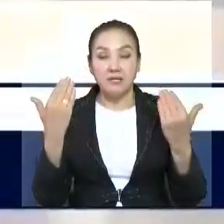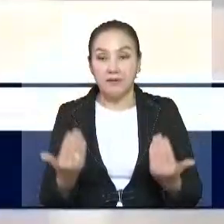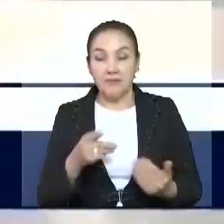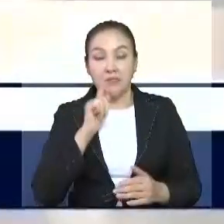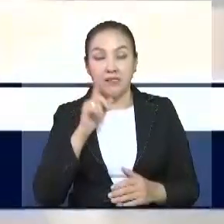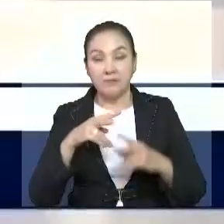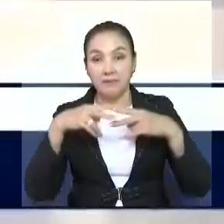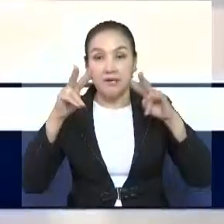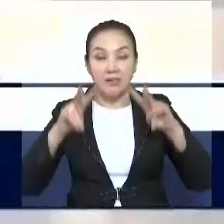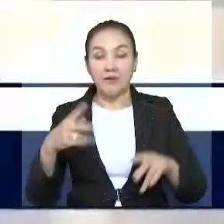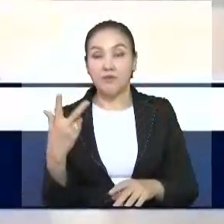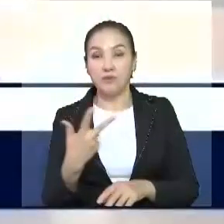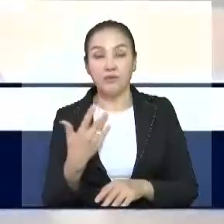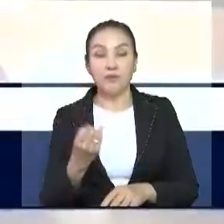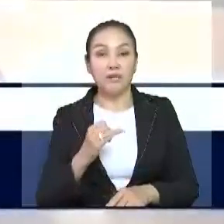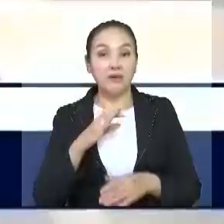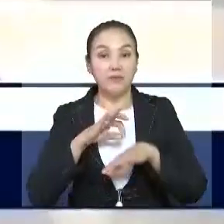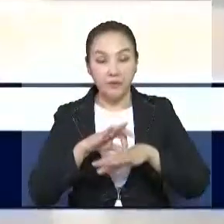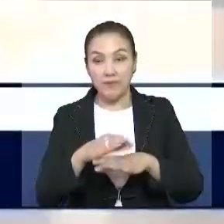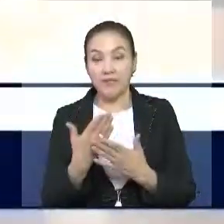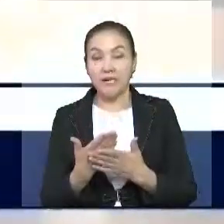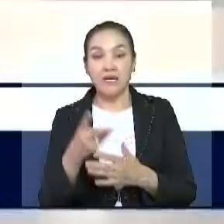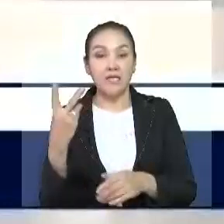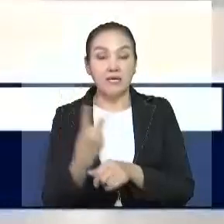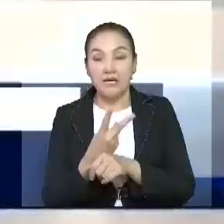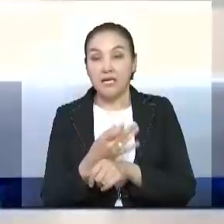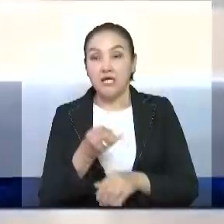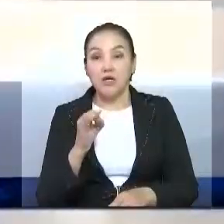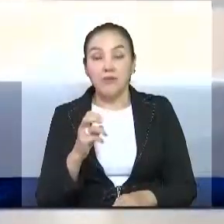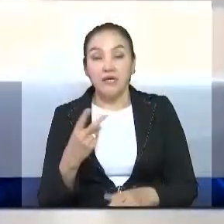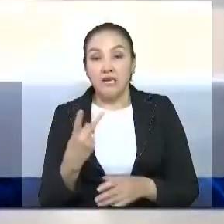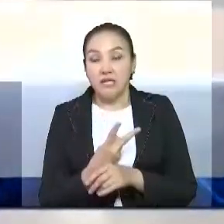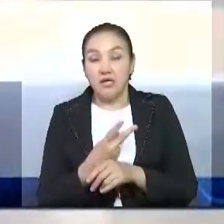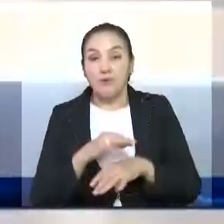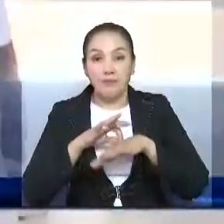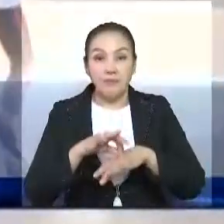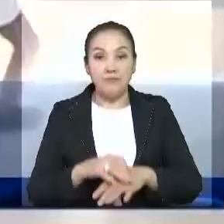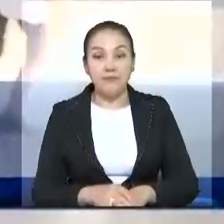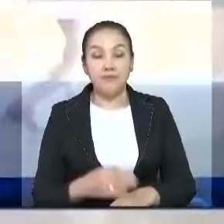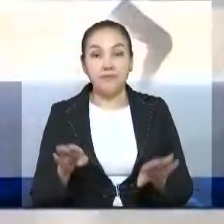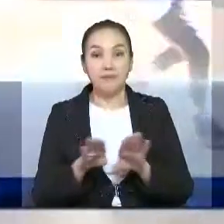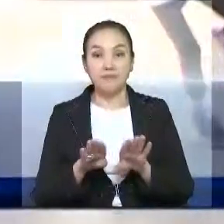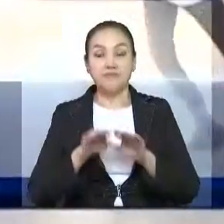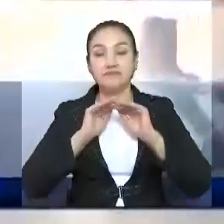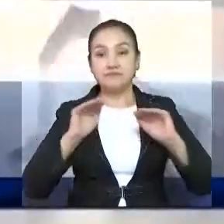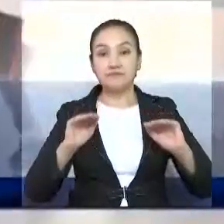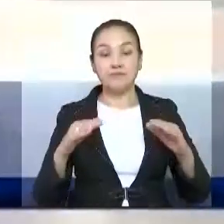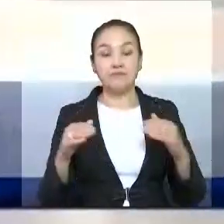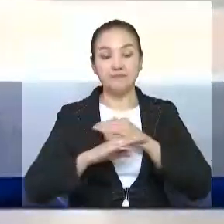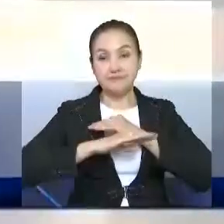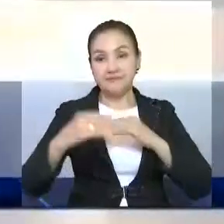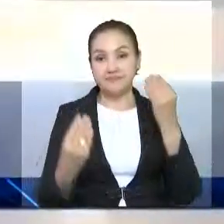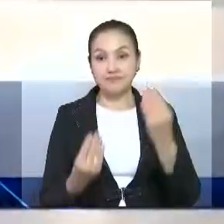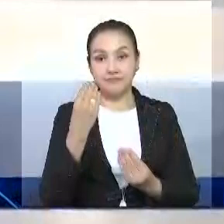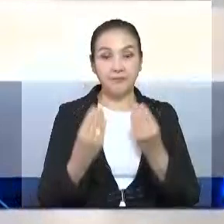жазғы лагерьде 4 маусым өтеді. Маусым айында 2 рет, шілде айында 2 рет ұйымдастырылады. Сондай-ақ балалар алаңқайда ойнап